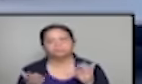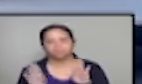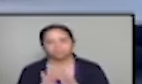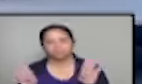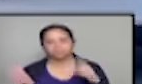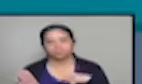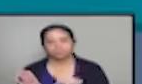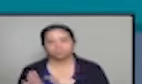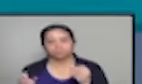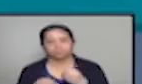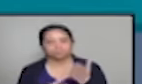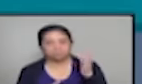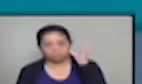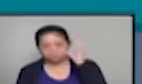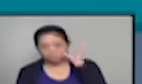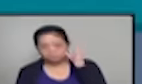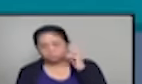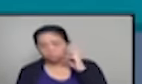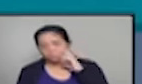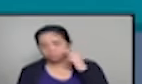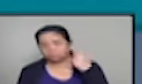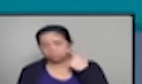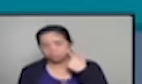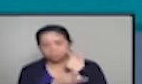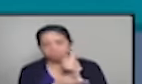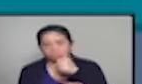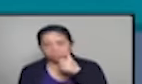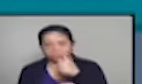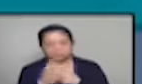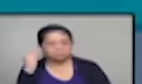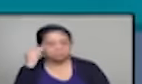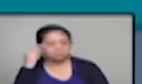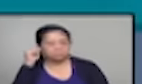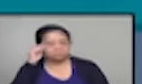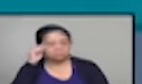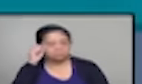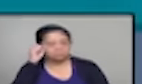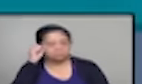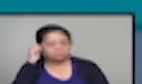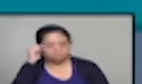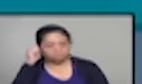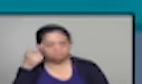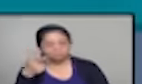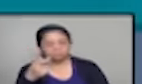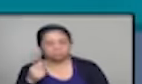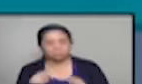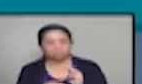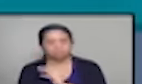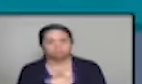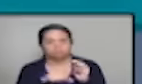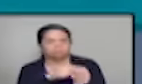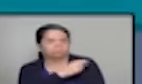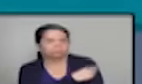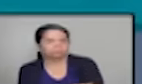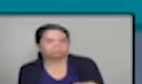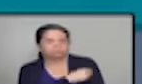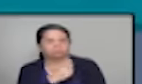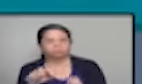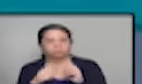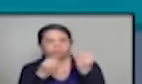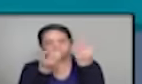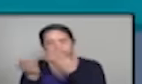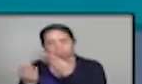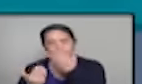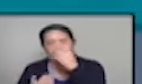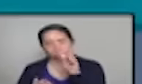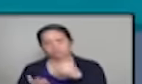tanggapan namin para kay Charlene Ray Gigante at Michael Angelo Acebuche ng Mission Hospital para magbigay ng